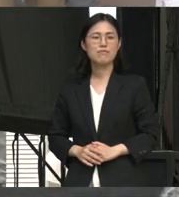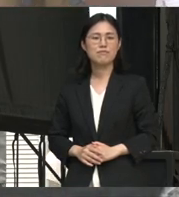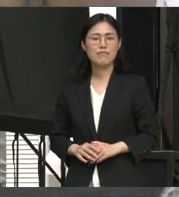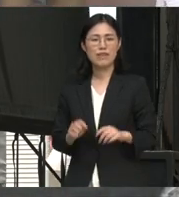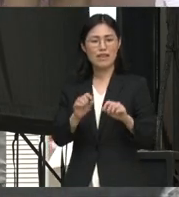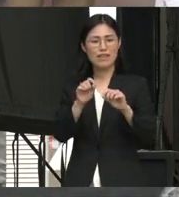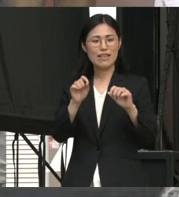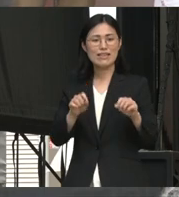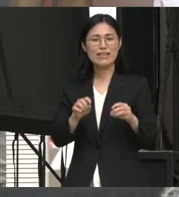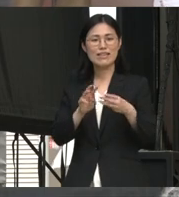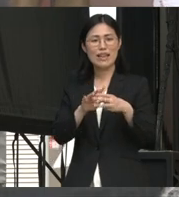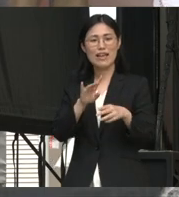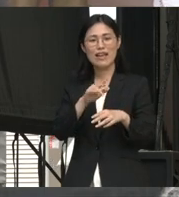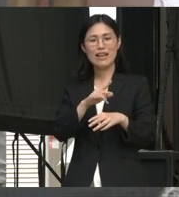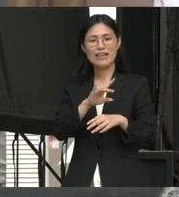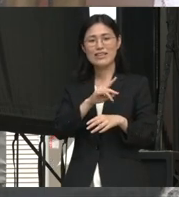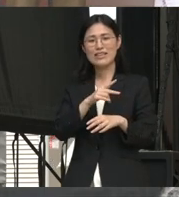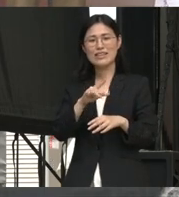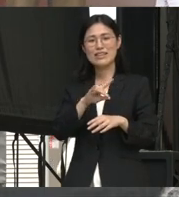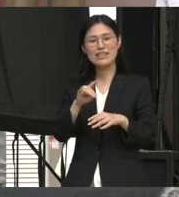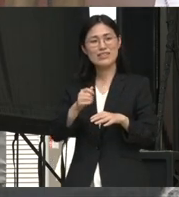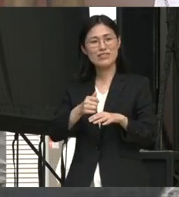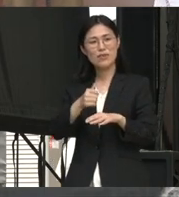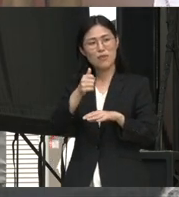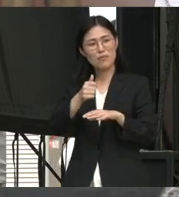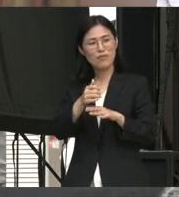関田議長、お願いいたします。